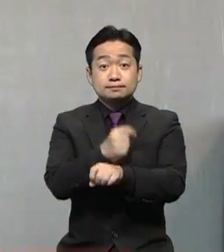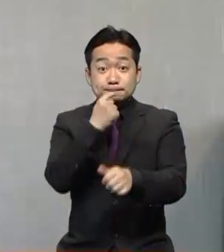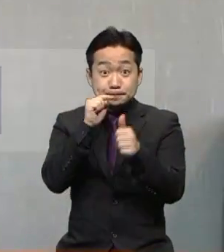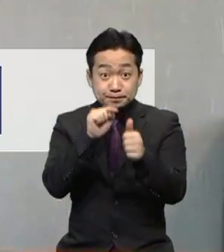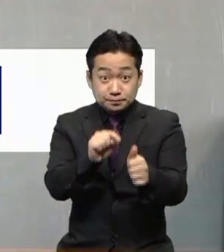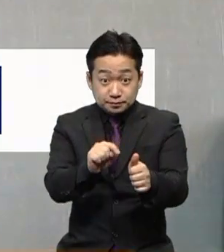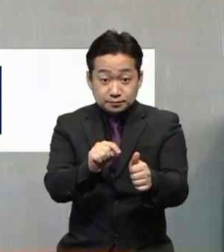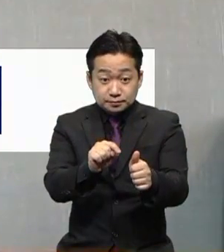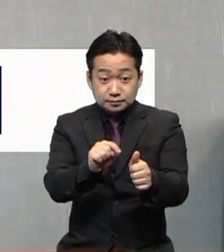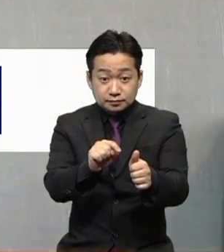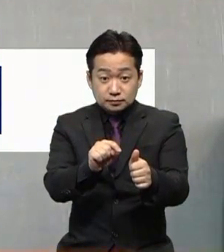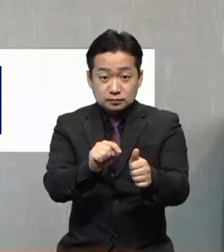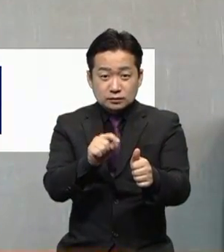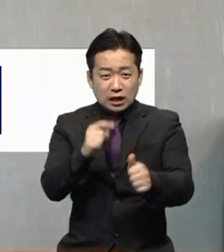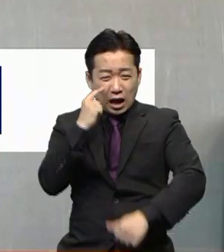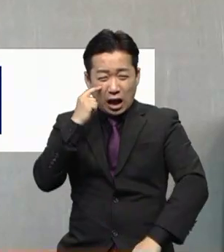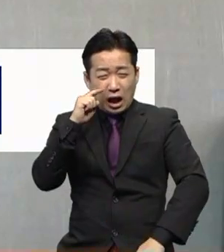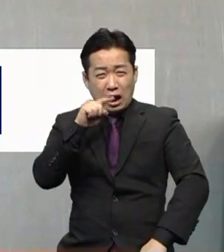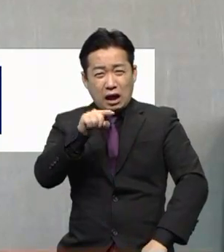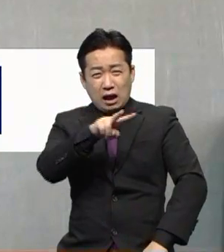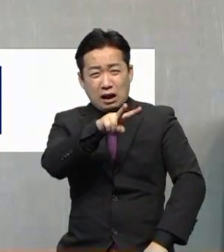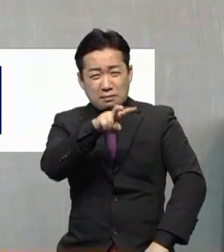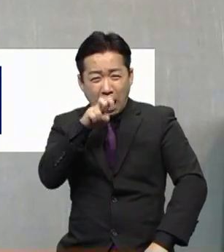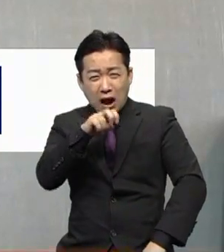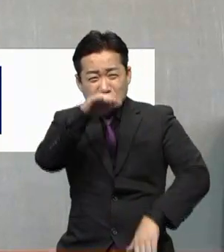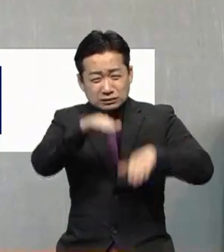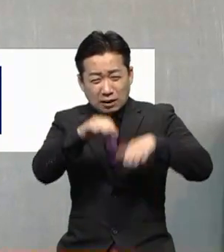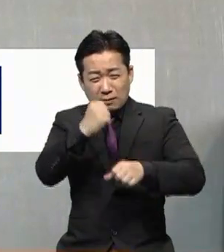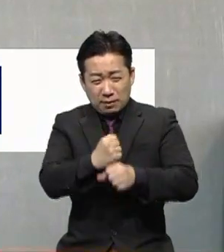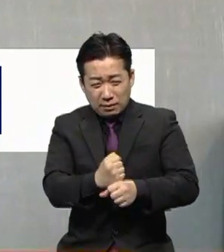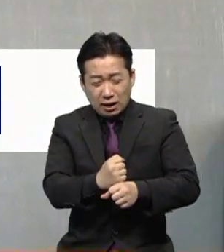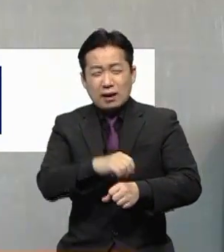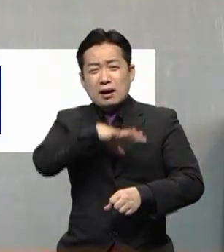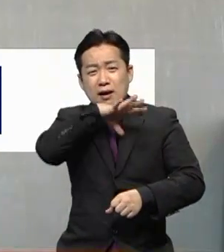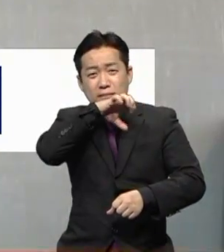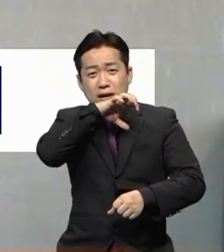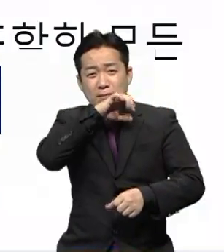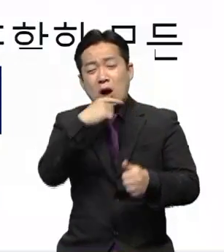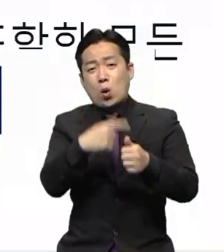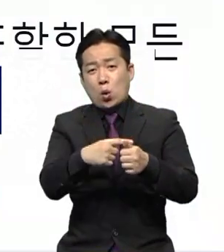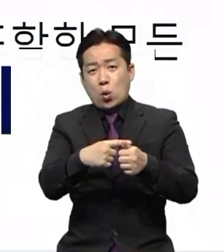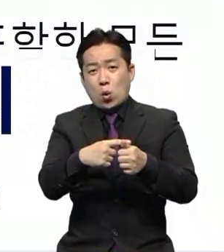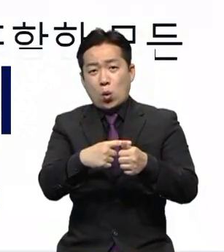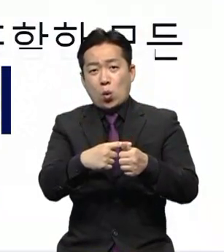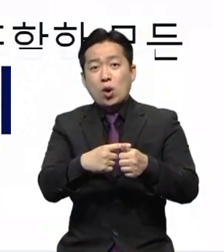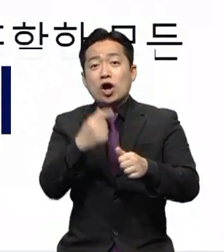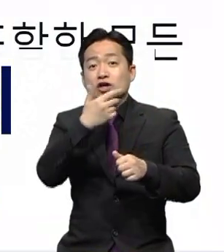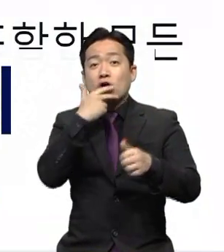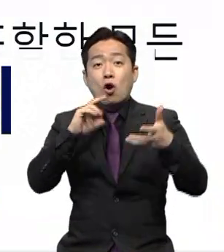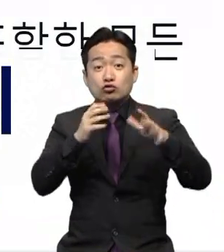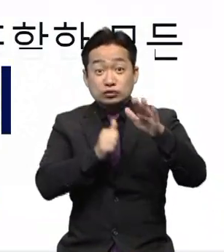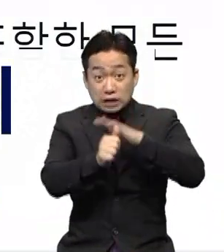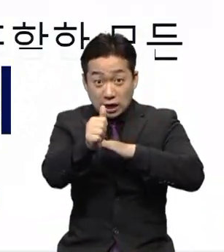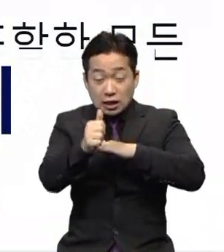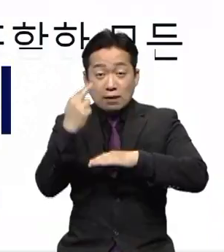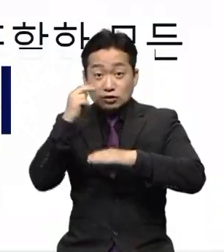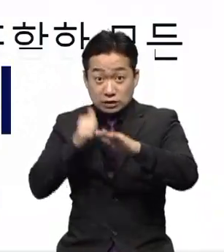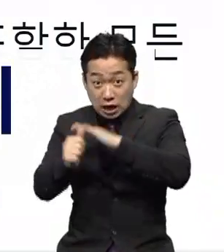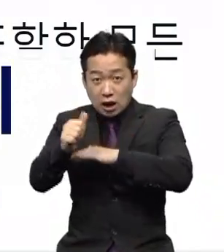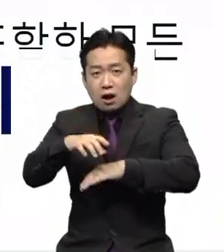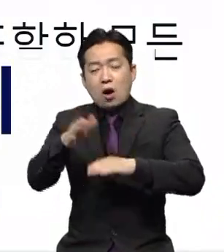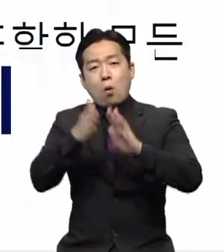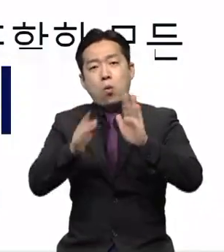행정명령이 혐오와 차별을 조장한다는 비난이 이어졌습니다. 주한 영국 대사와 미국 대사의 공개 항의에